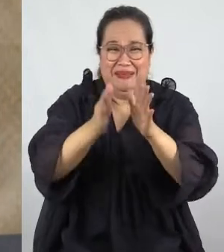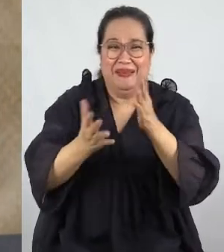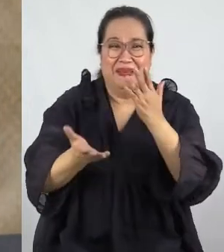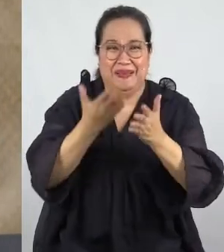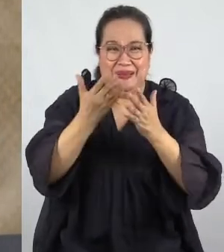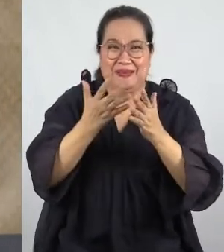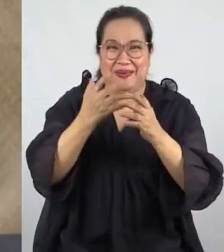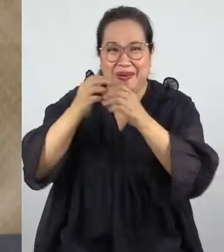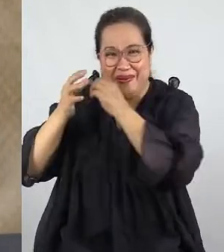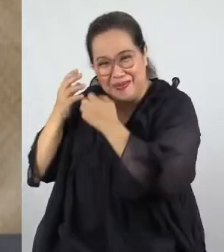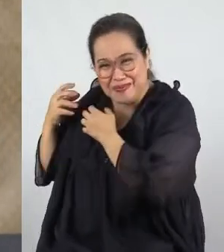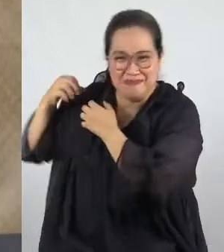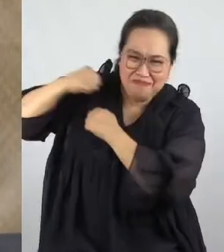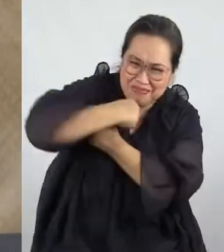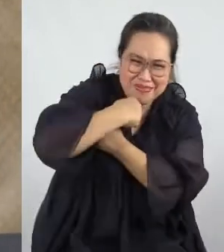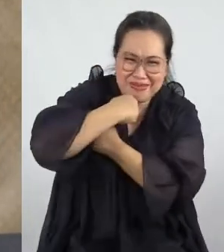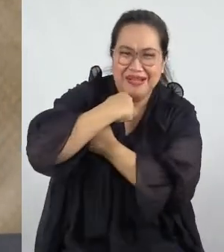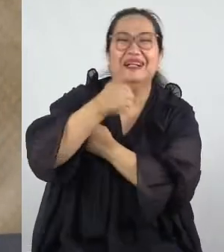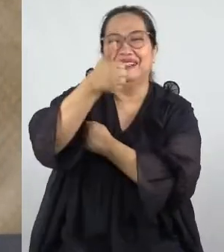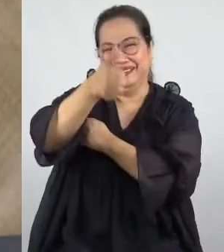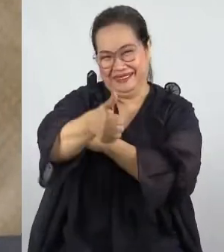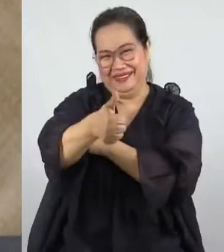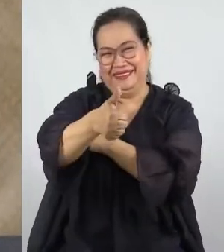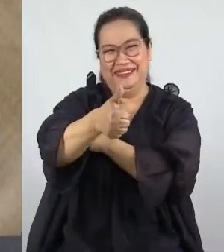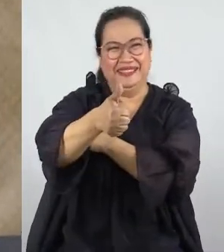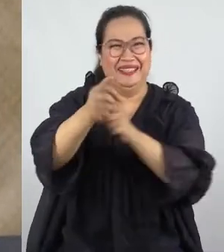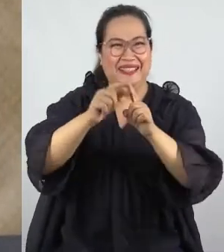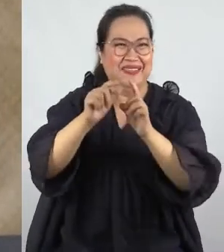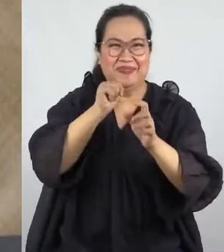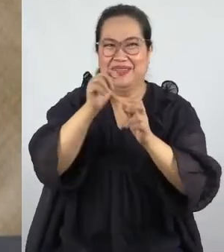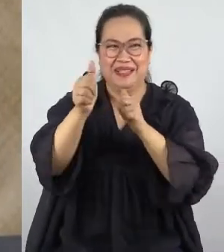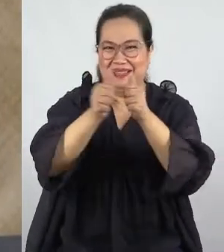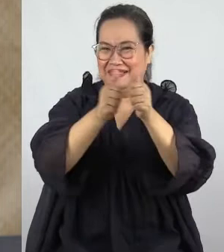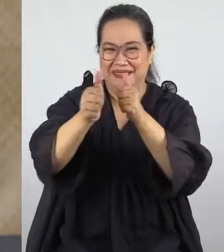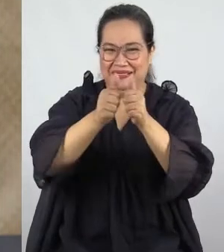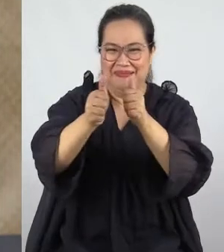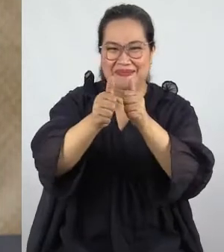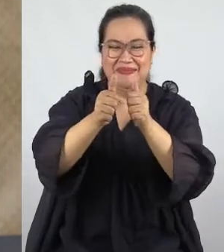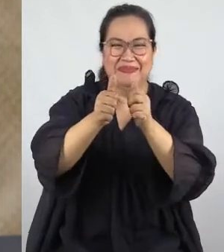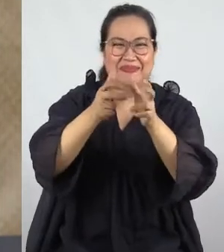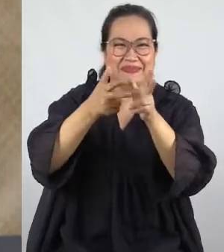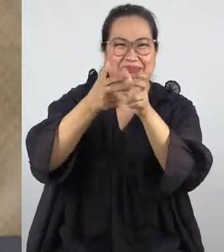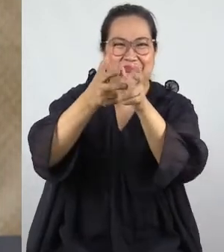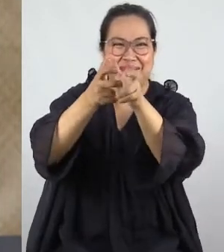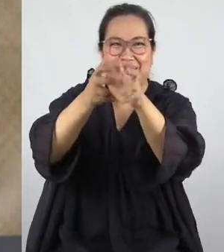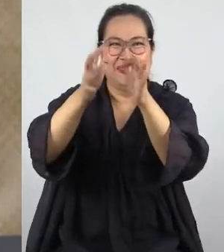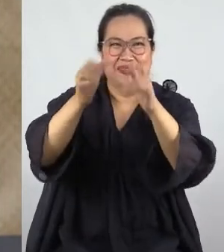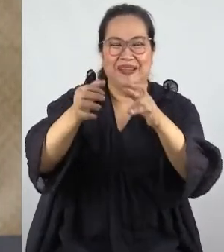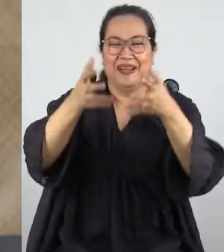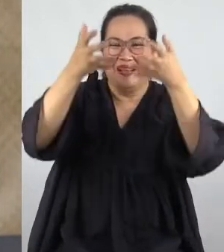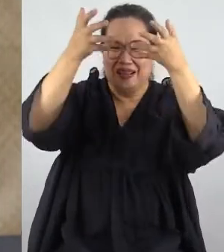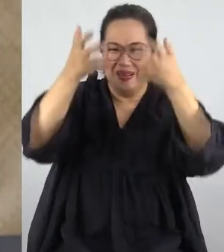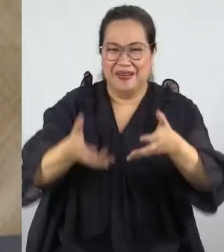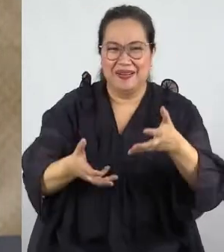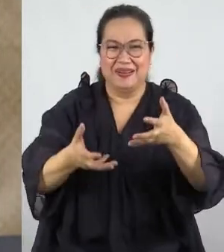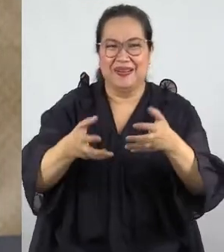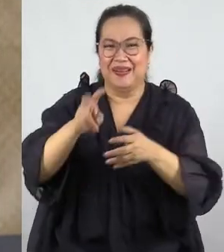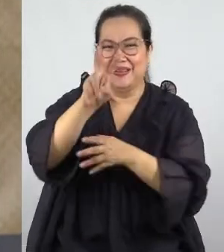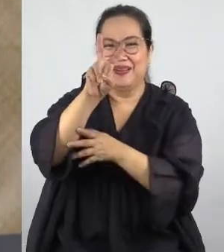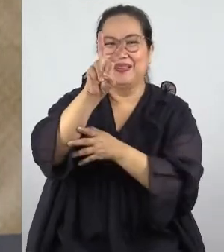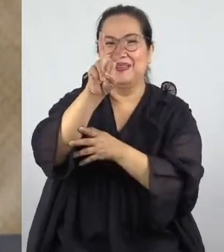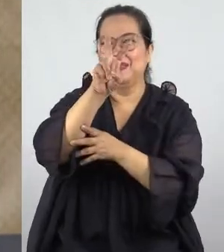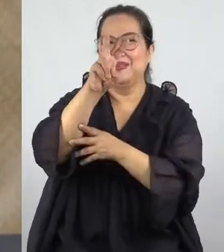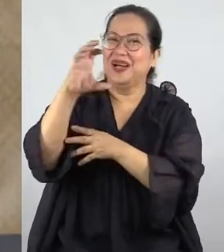siguro wrestler. No? Hindi po ako pwedeng runner. Mahirap pong bitbitin ang 250